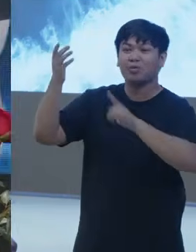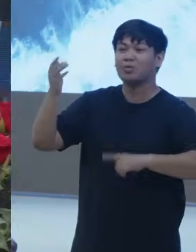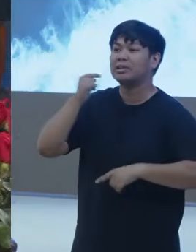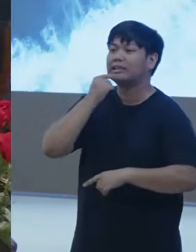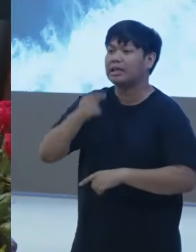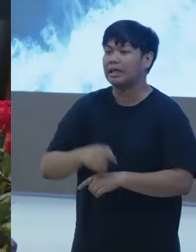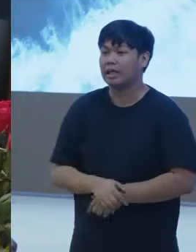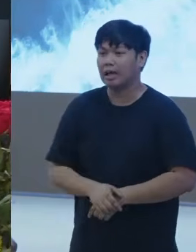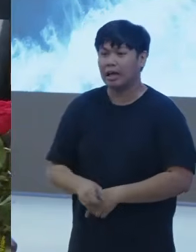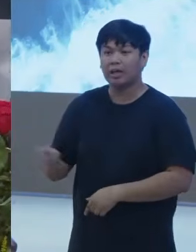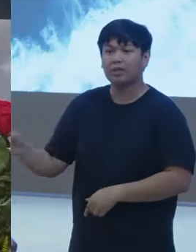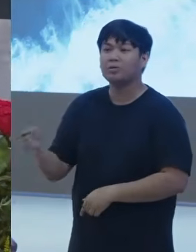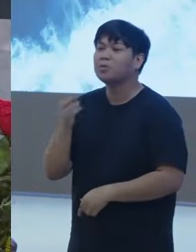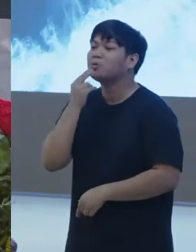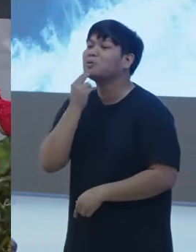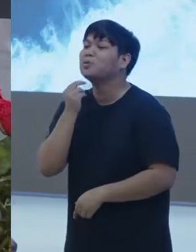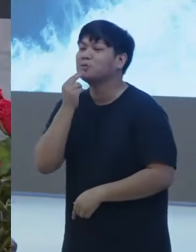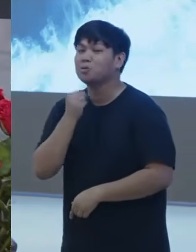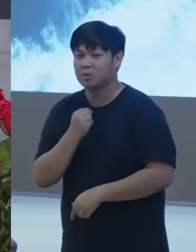Eh yung cute,